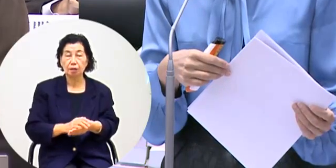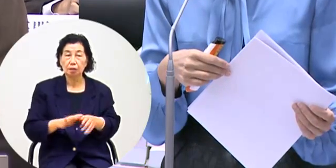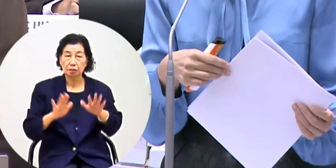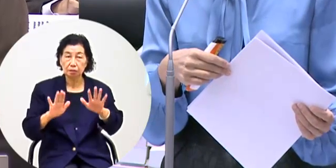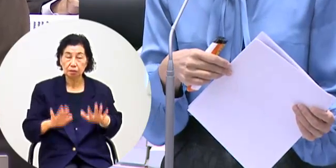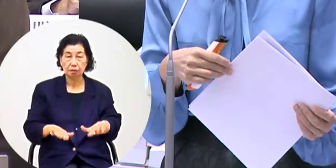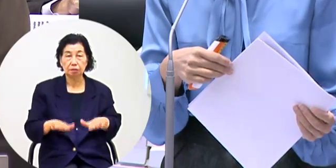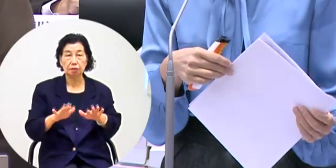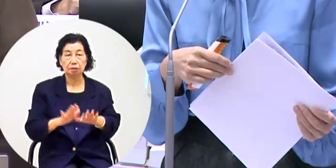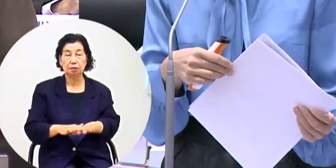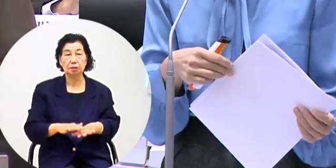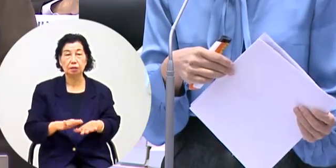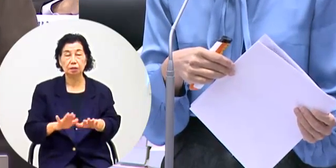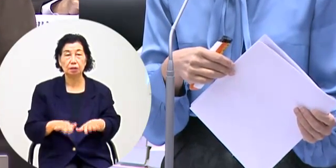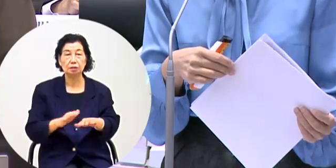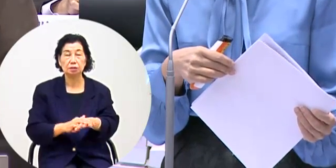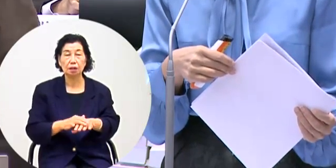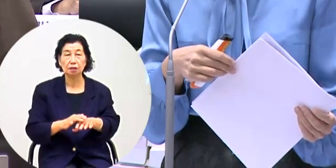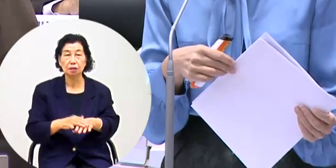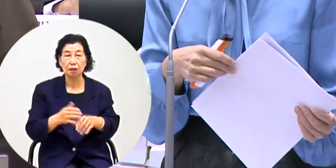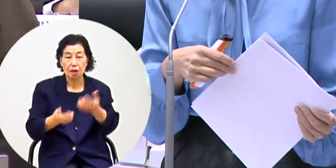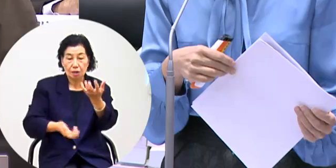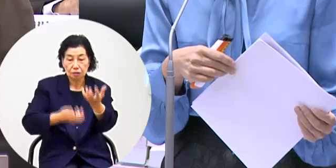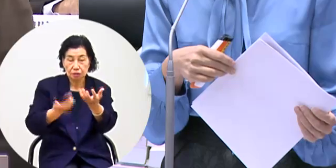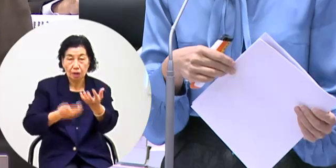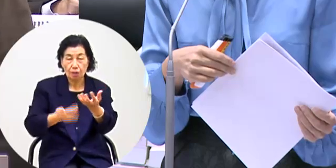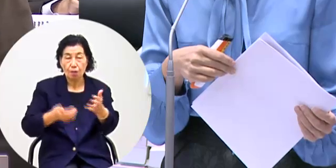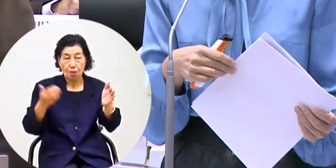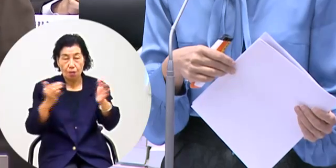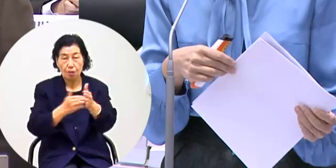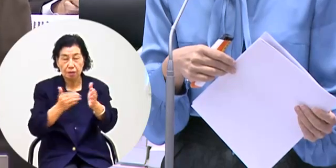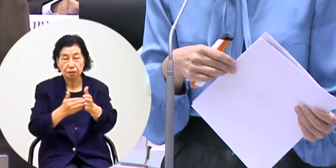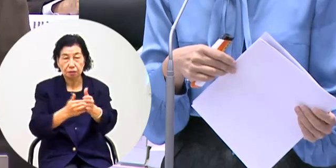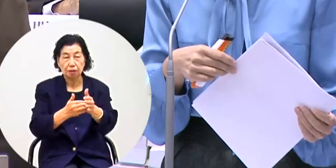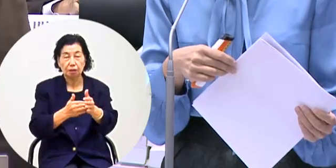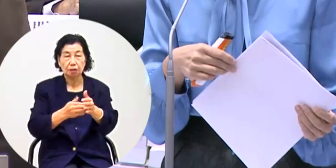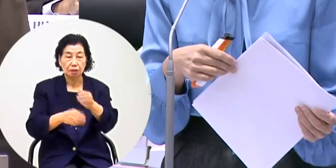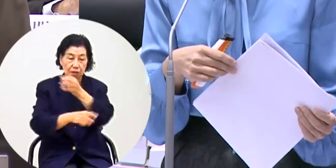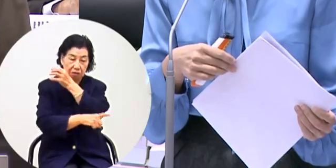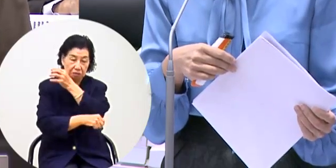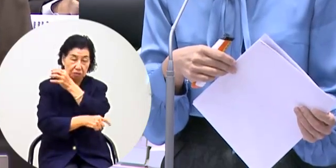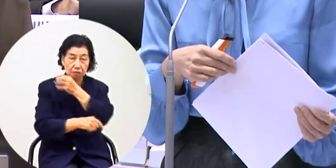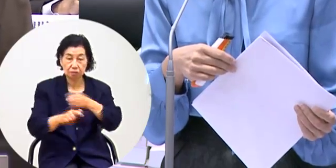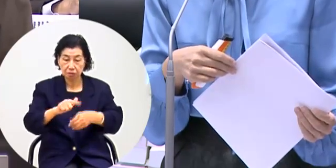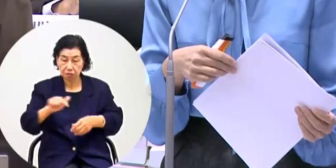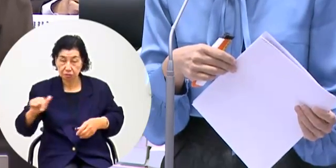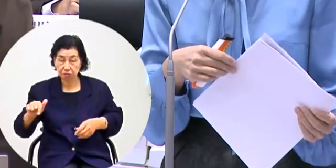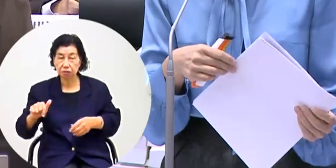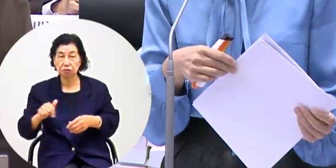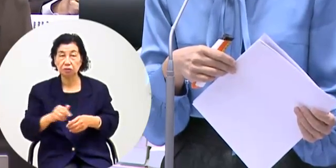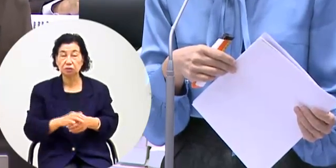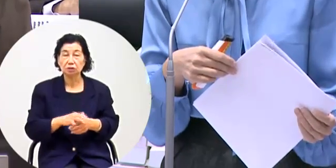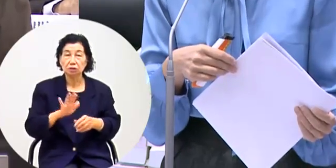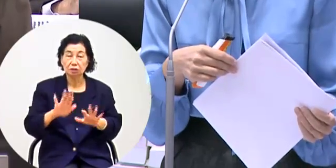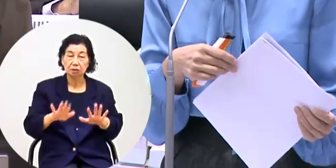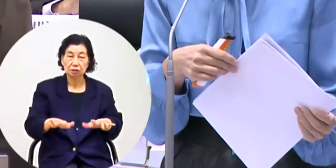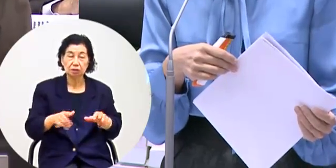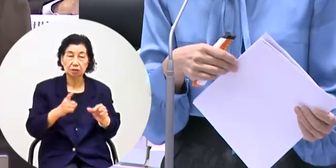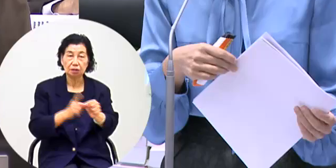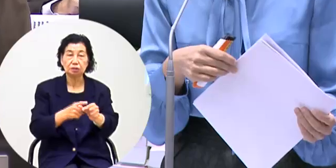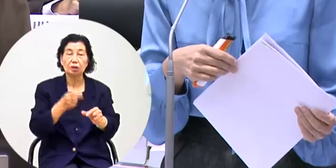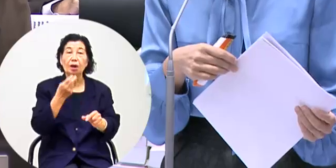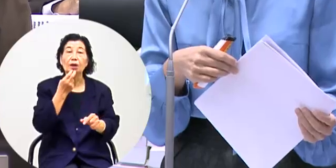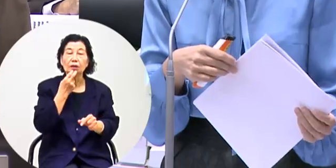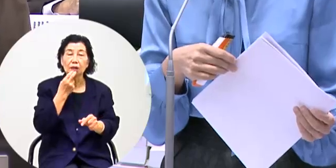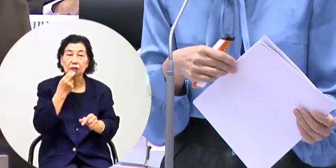妥适，所以我想高雄市这个部分，我想中央的公共工程委员会也跟我们高雄市